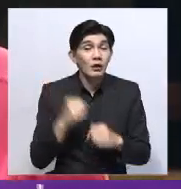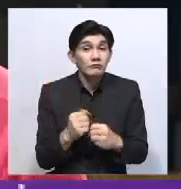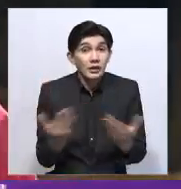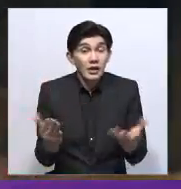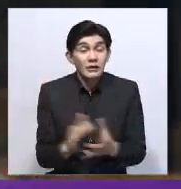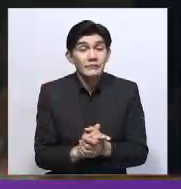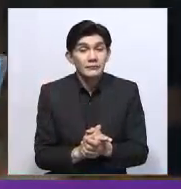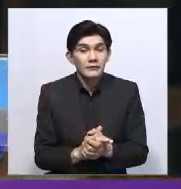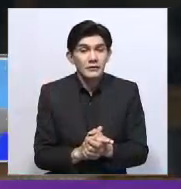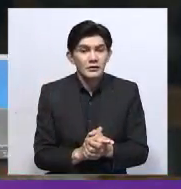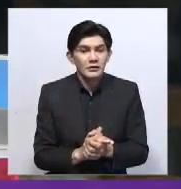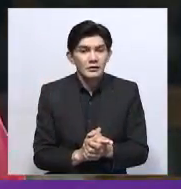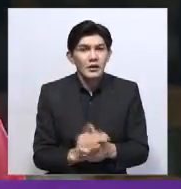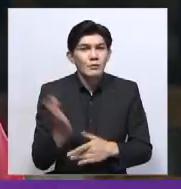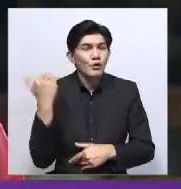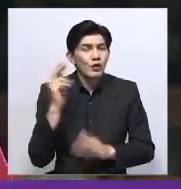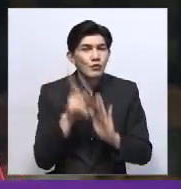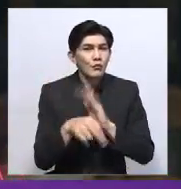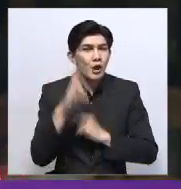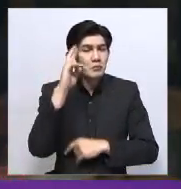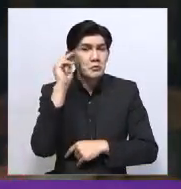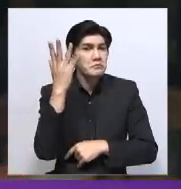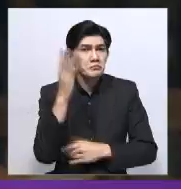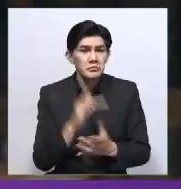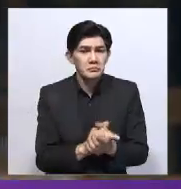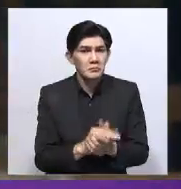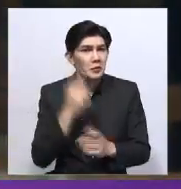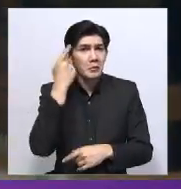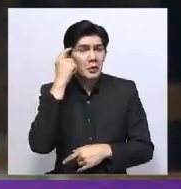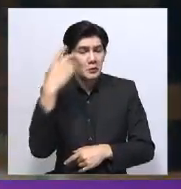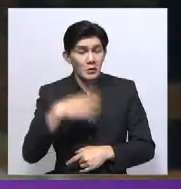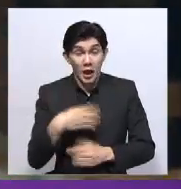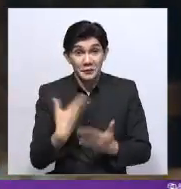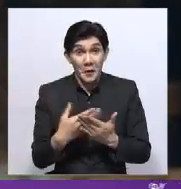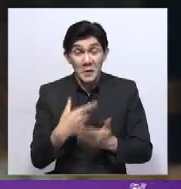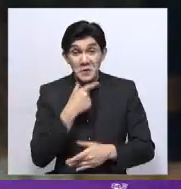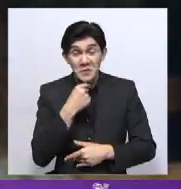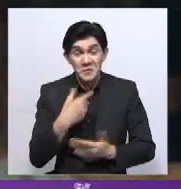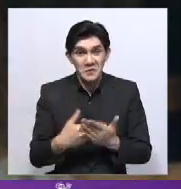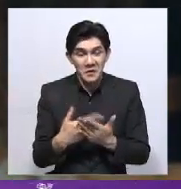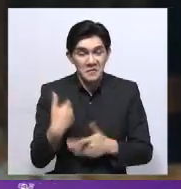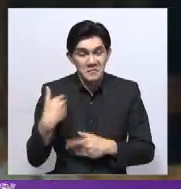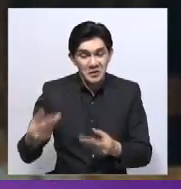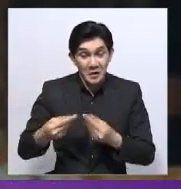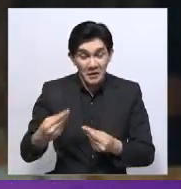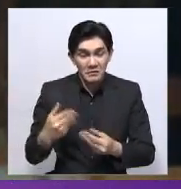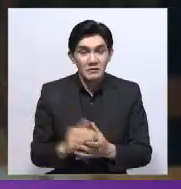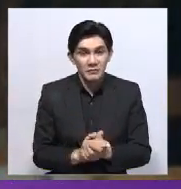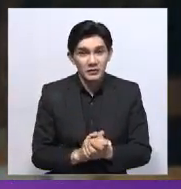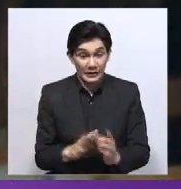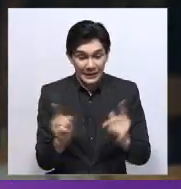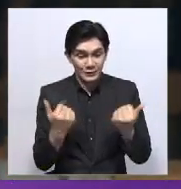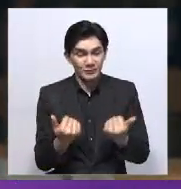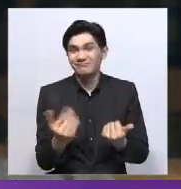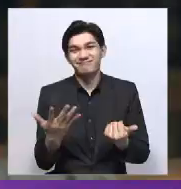เหมือนคนมันก็ไม่เคยมีความรู้นี่นะอาจจะไม่รู้อยากได้เงินอยากได้อะไรของเขาอย่างนี้นะแต่ทุกวัน